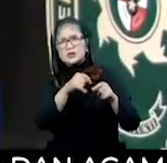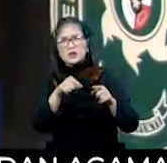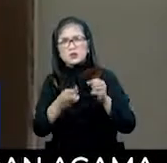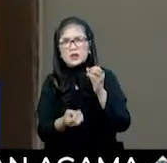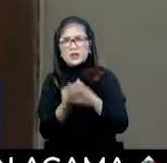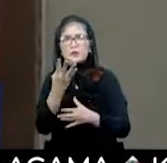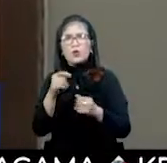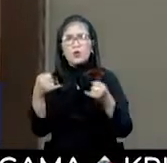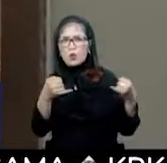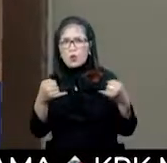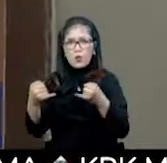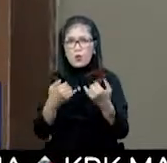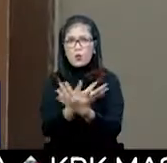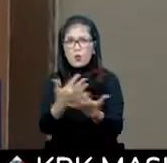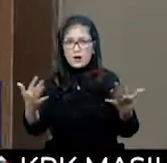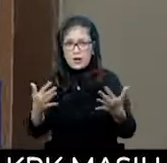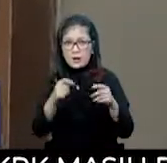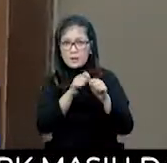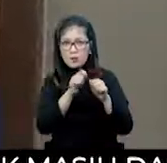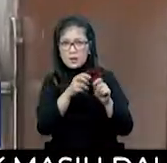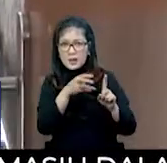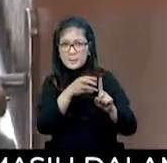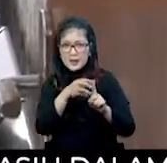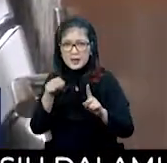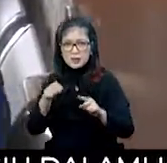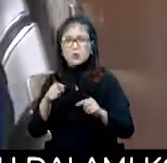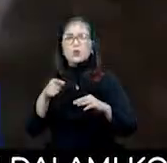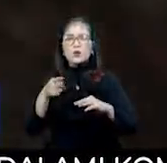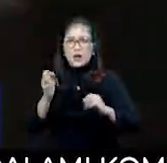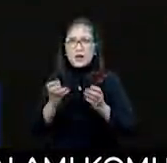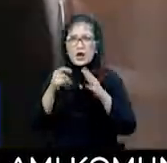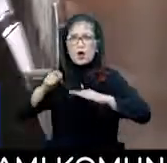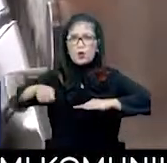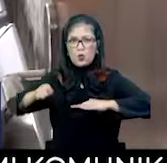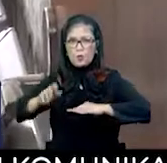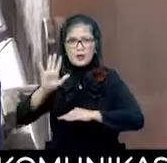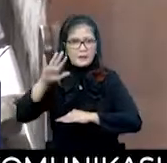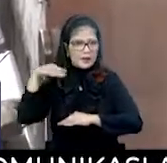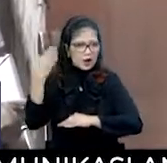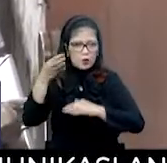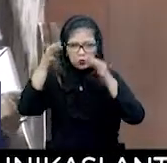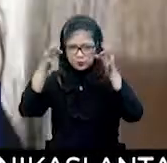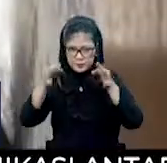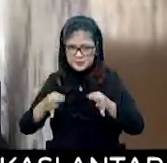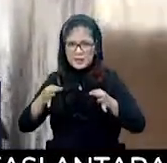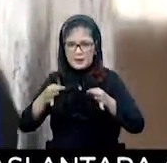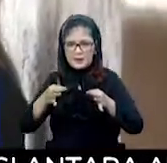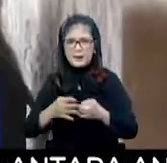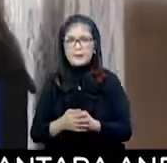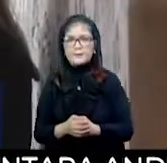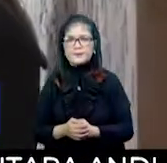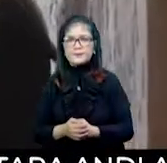masyarakat atas perbuatannya bar Smash dijerat pasal berlapis dan terancam hukuman lima tahun penjara